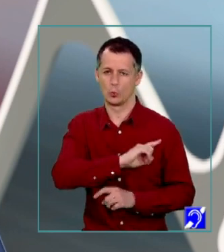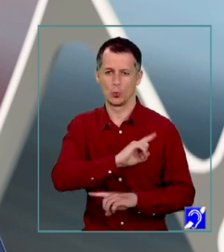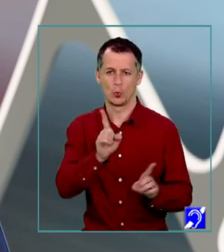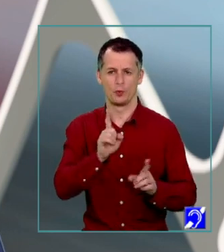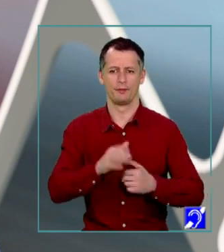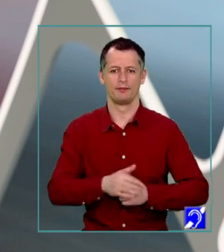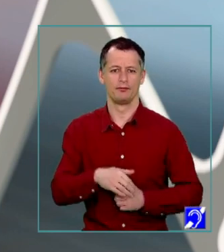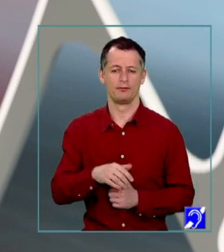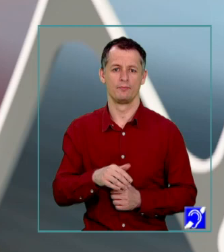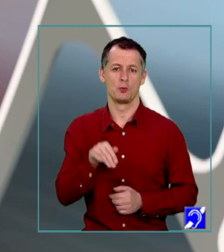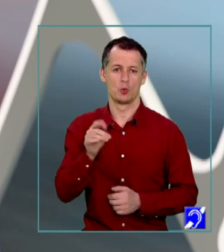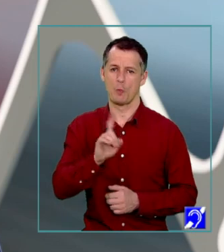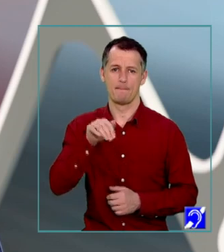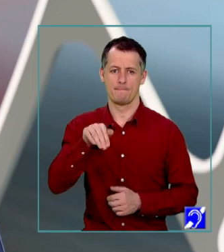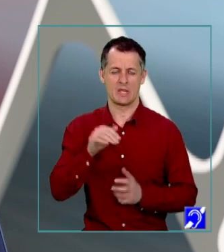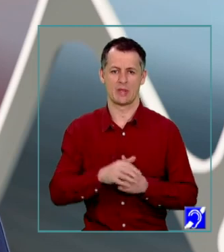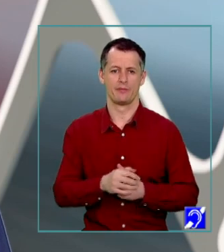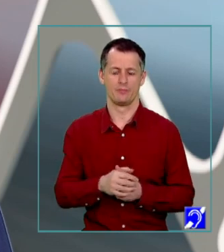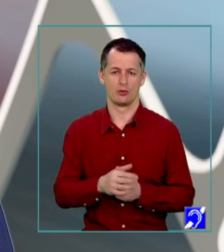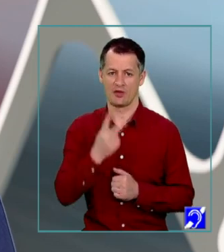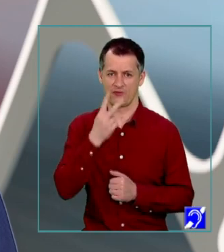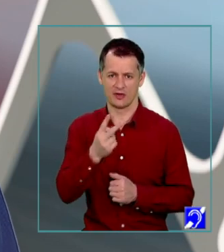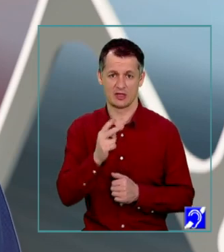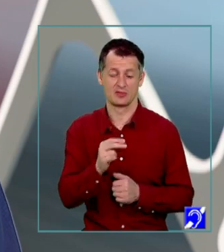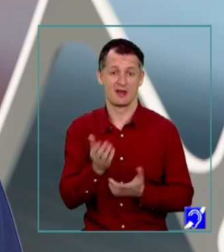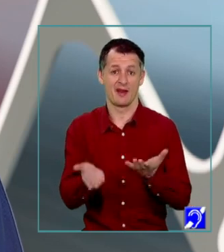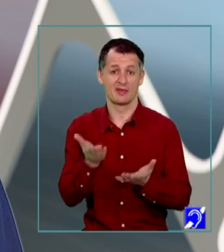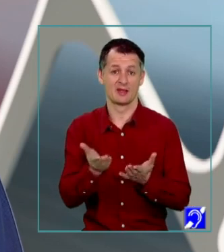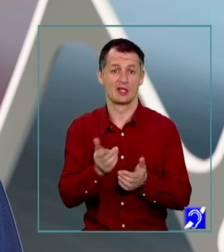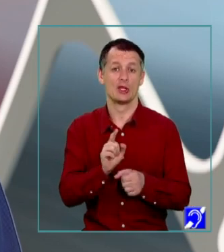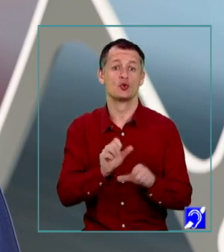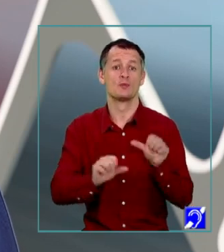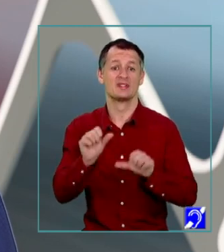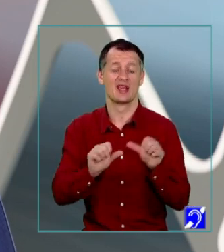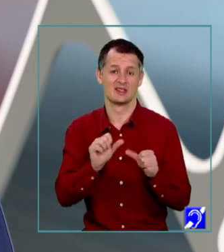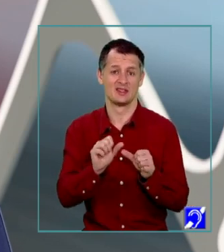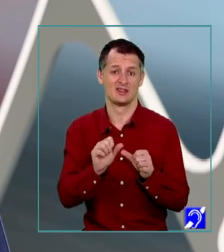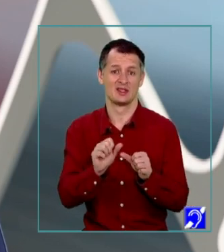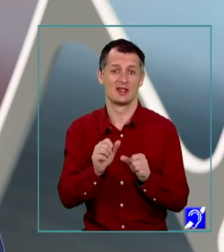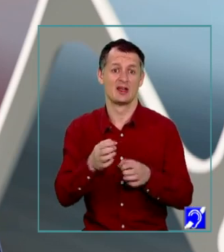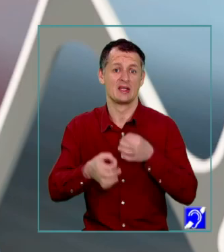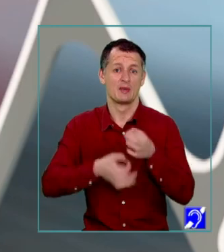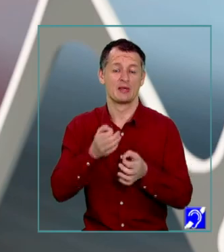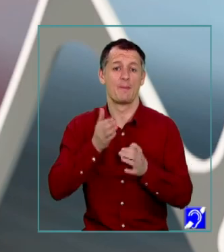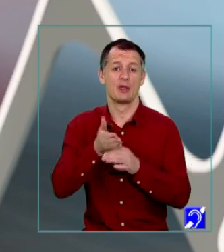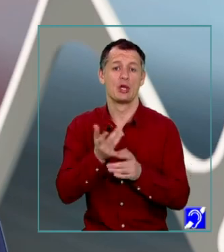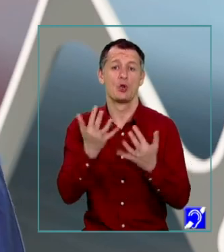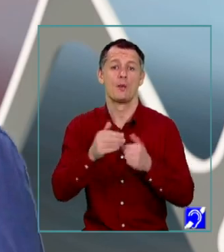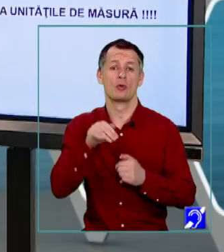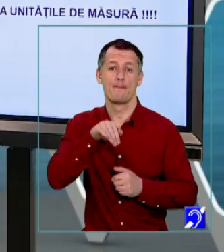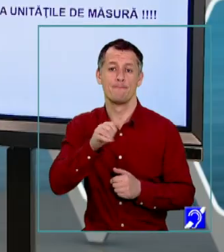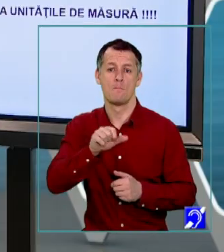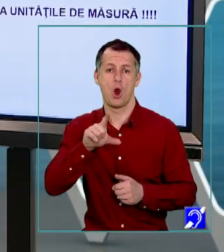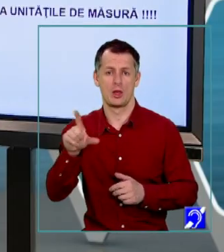pe teorie, o să vedeți că cantitatea de substanță este exprimată prin numărul de moli,